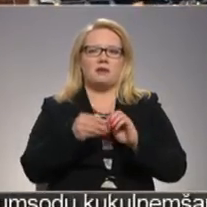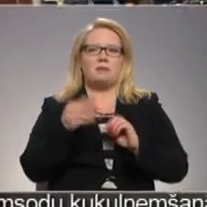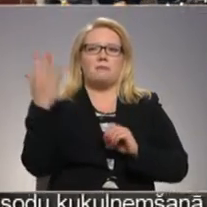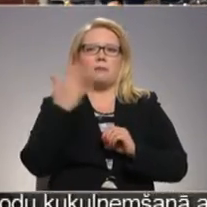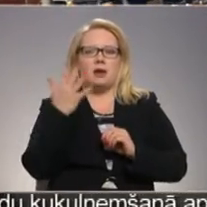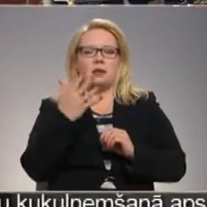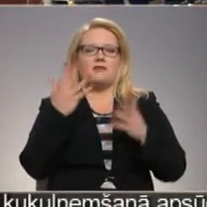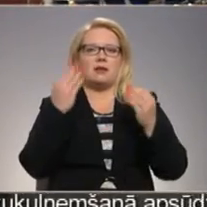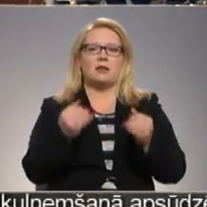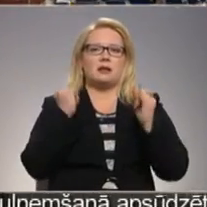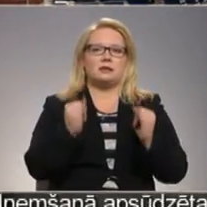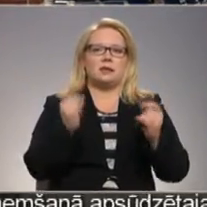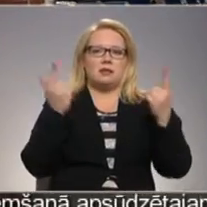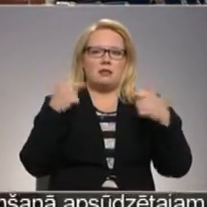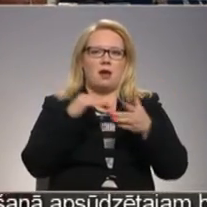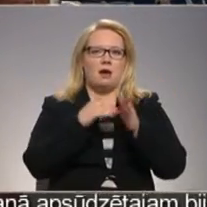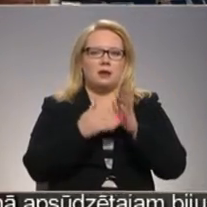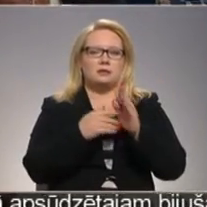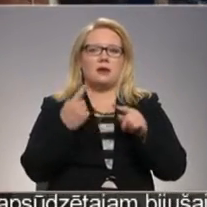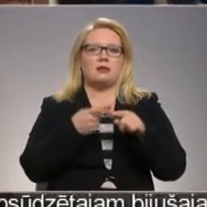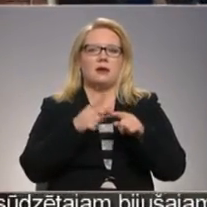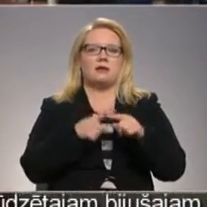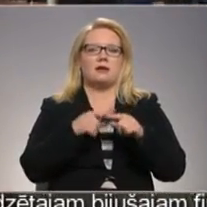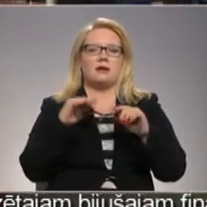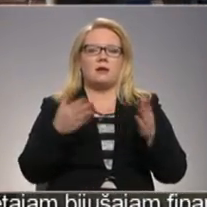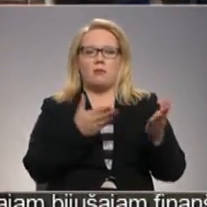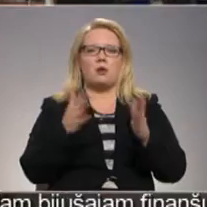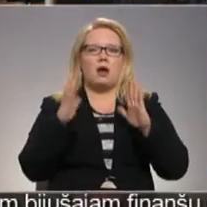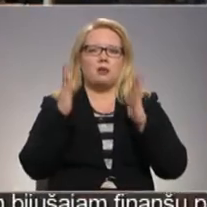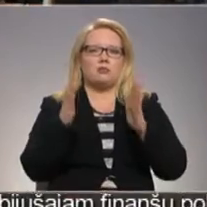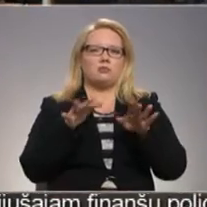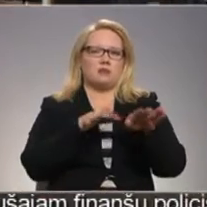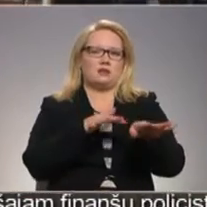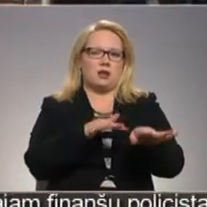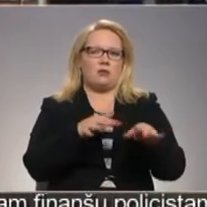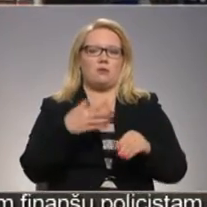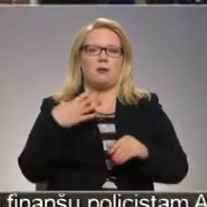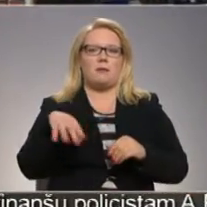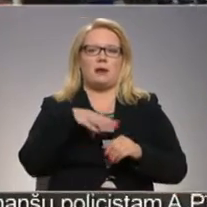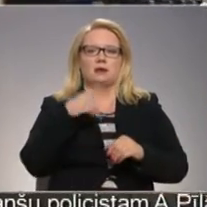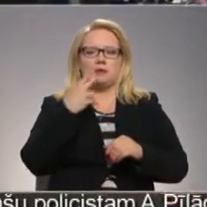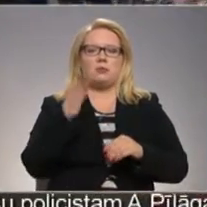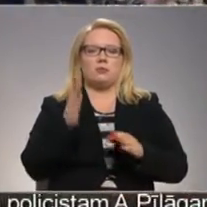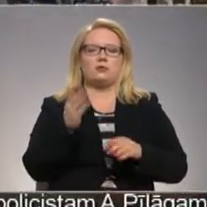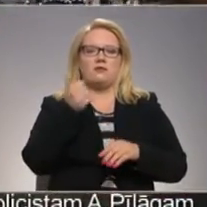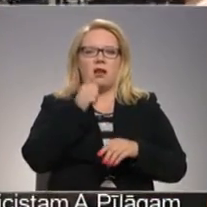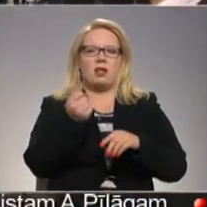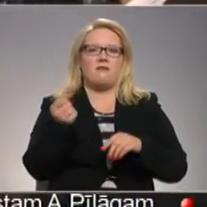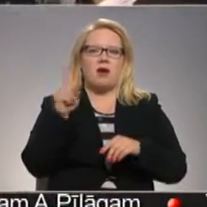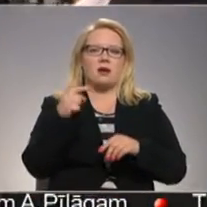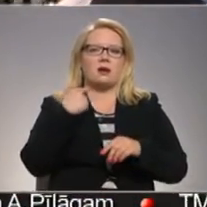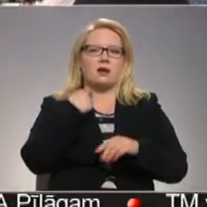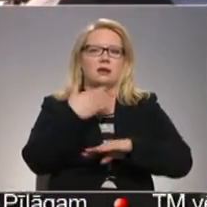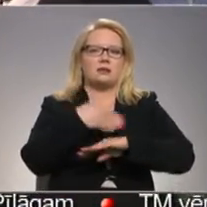vai dienās, kad ir slikts laiks, tad ir jebkurā gadījumā sastrēgumi. Tomēr mēs redzam, ka uz vēl vairākām Rīgas ielām